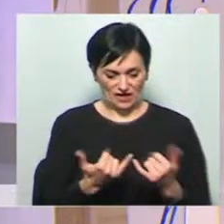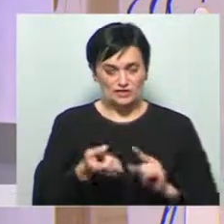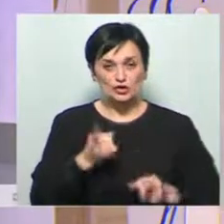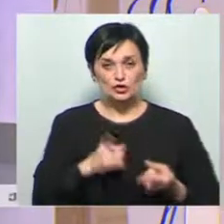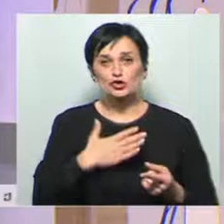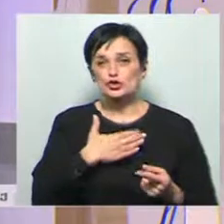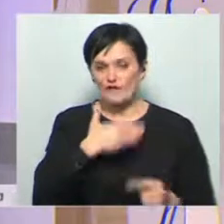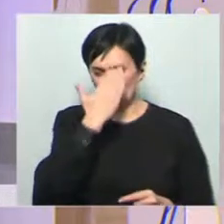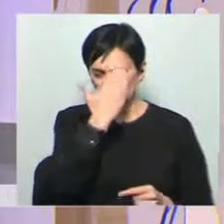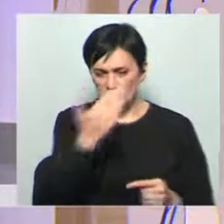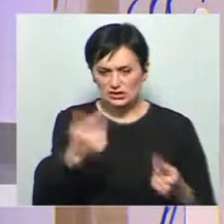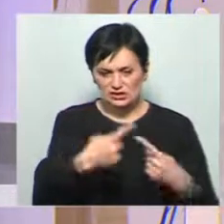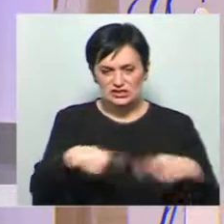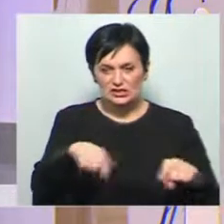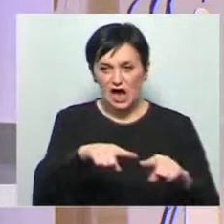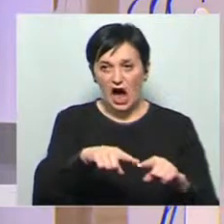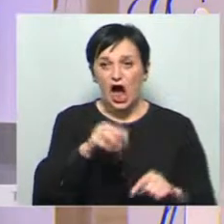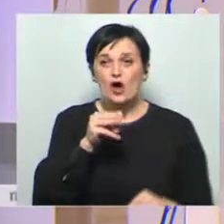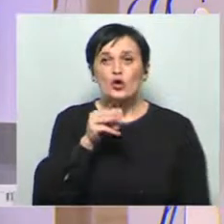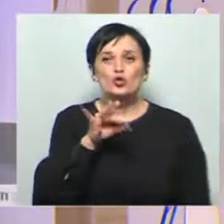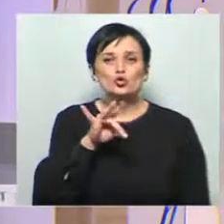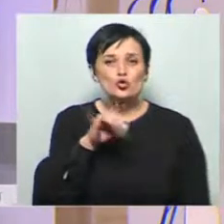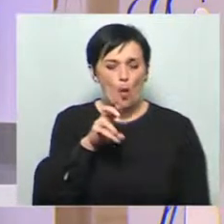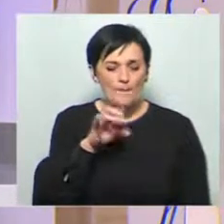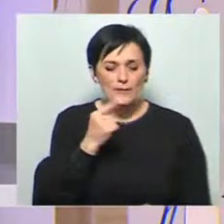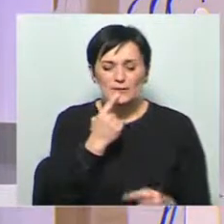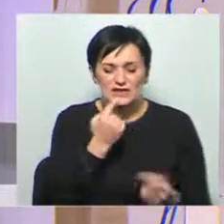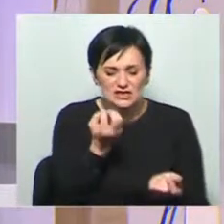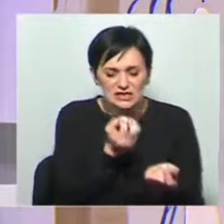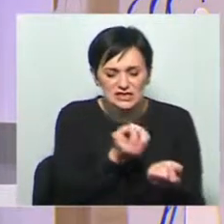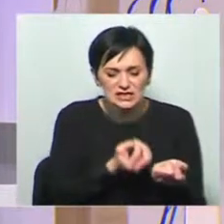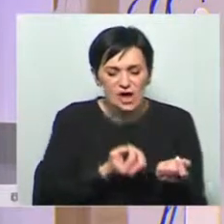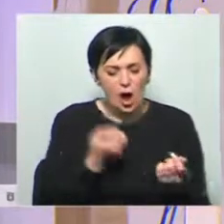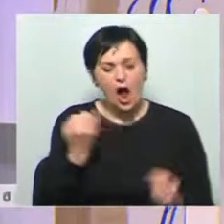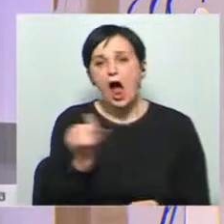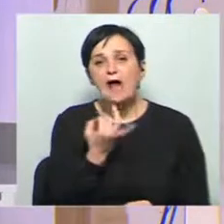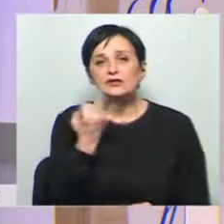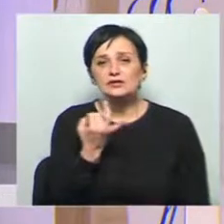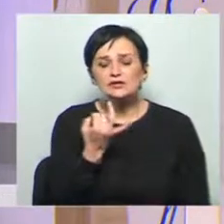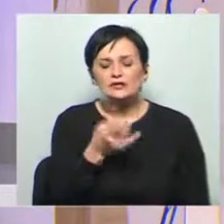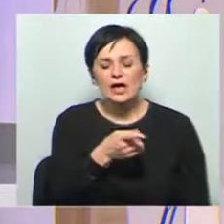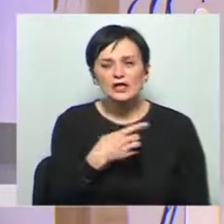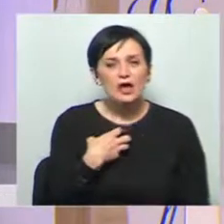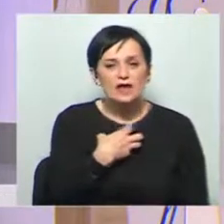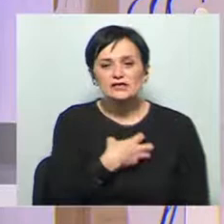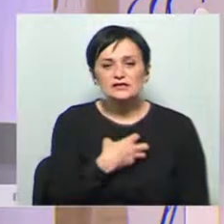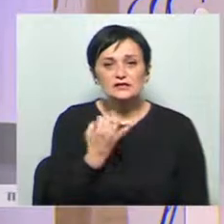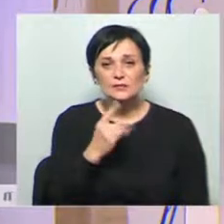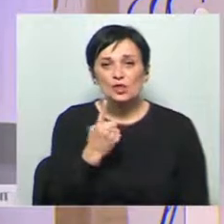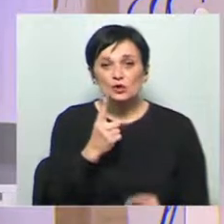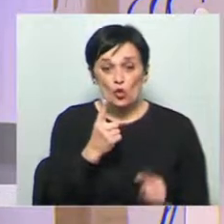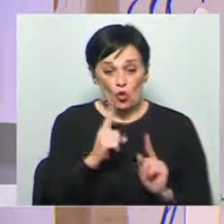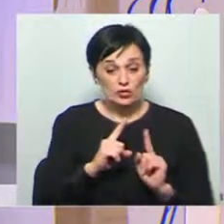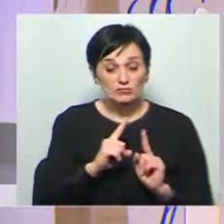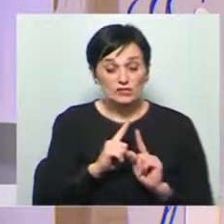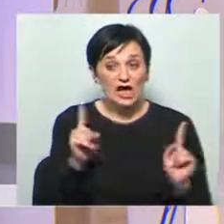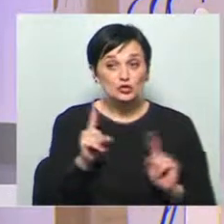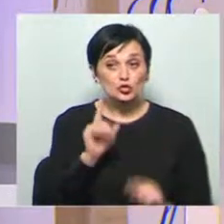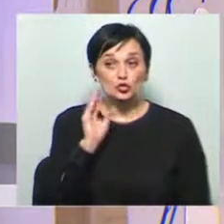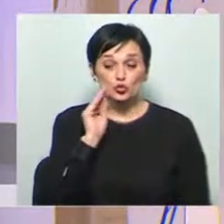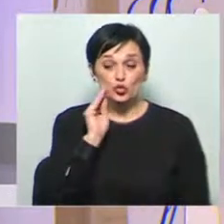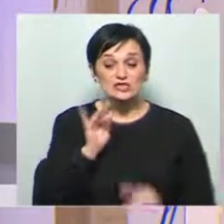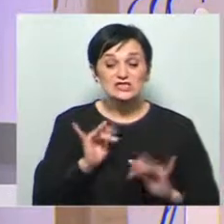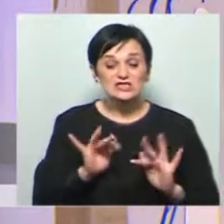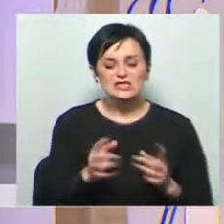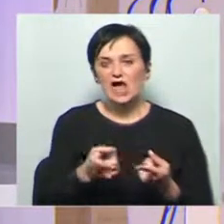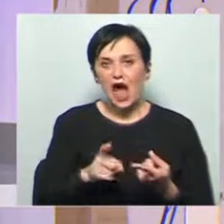რეალობაში ჩვენ საზოგადოებაში. თრომბოზის თემა აინტერესებდა თუ დავოთ, იმიტომ რომ განსაკუთრებით მაშინ, როდესაც